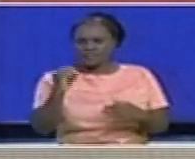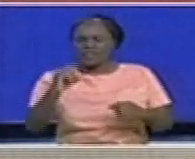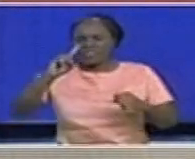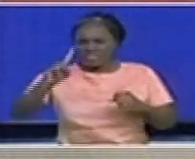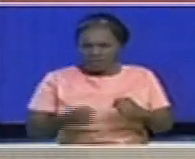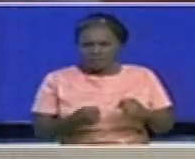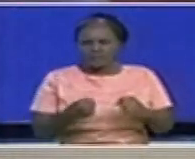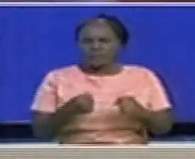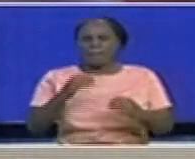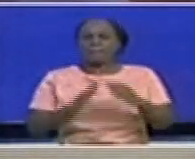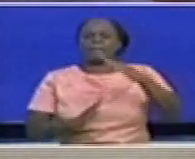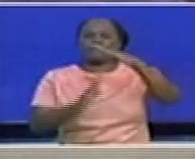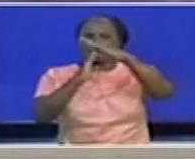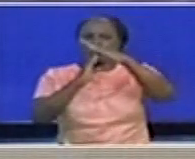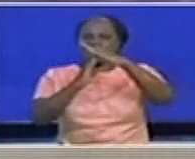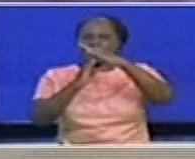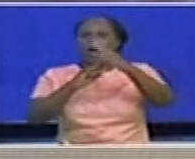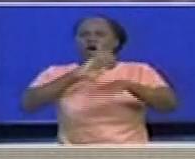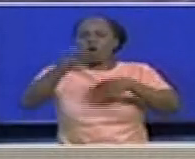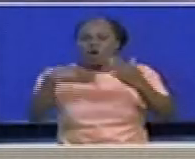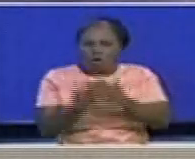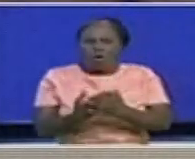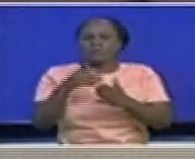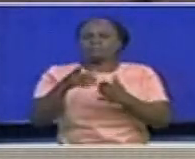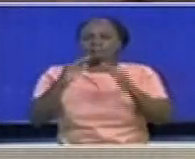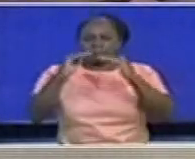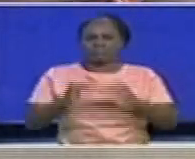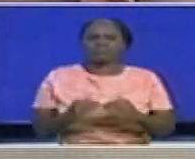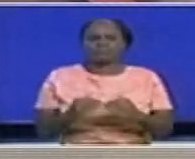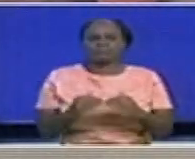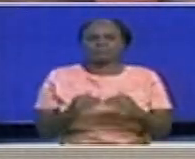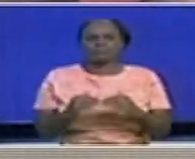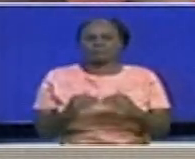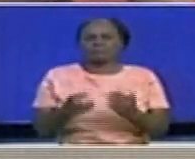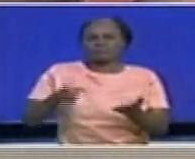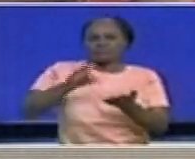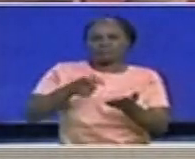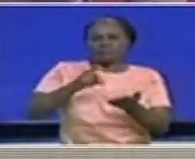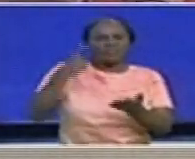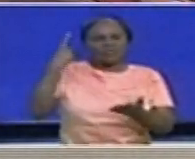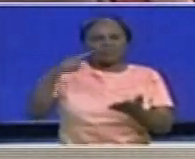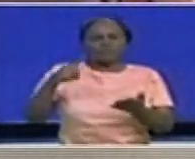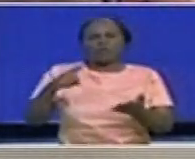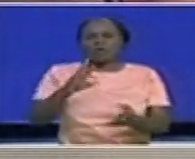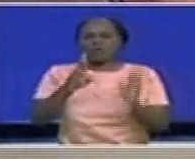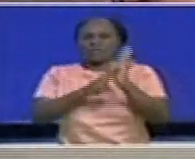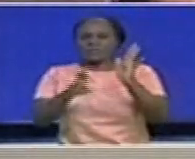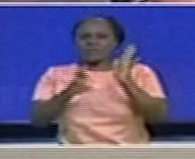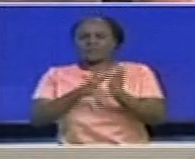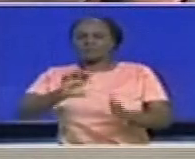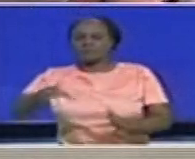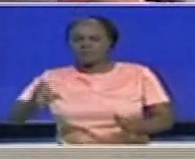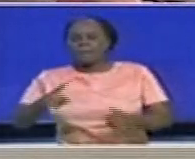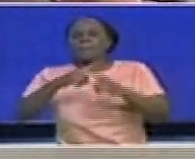350,000 on the maximum. All our families will not issue back. Niongeza mishahara kwa wakilishi wa kaunti. Ila